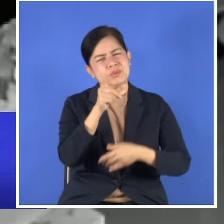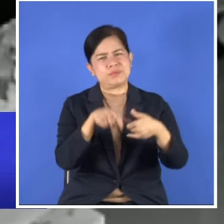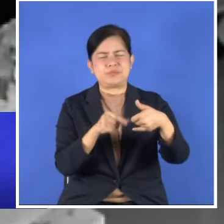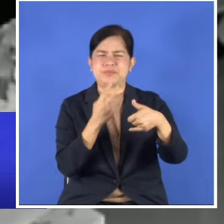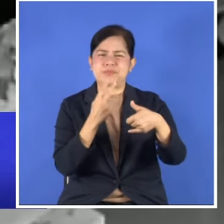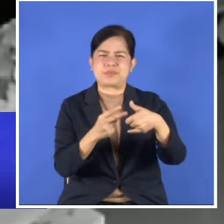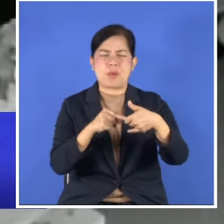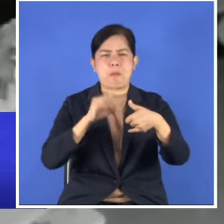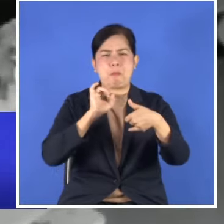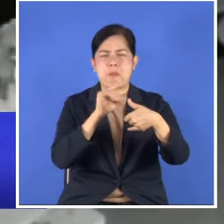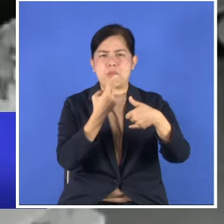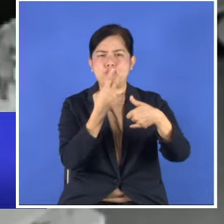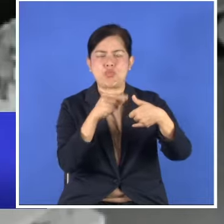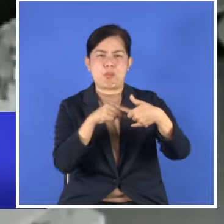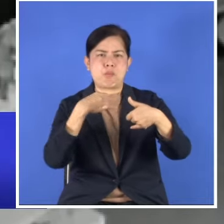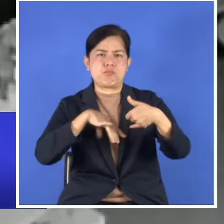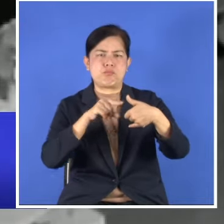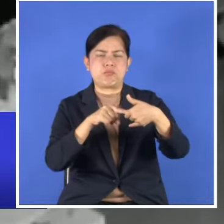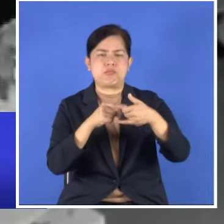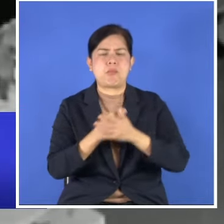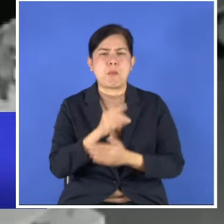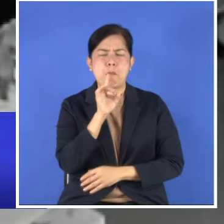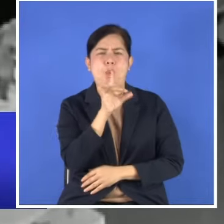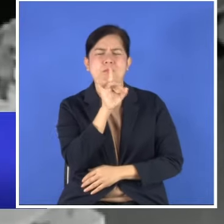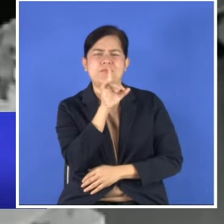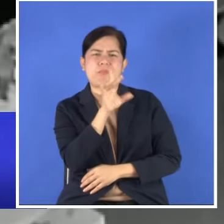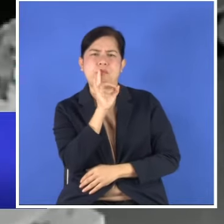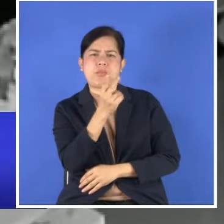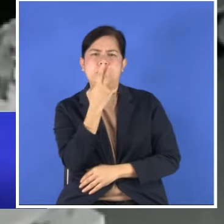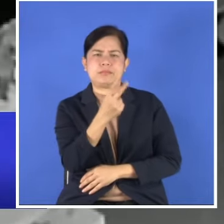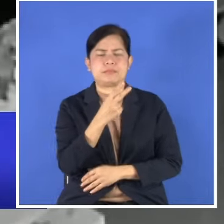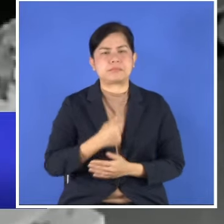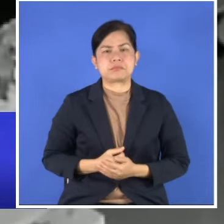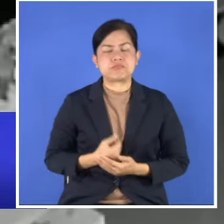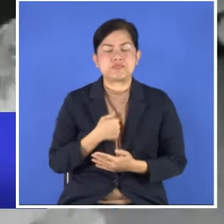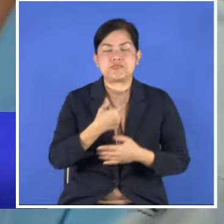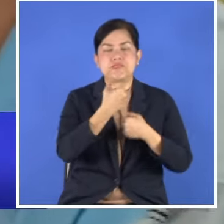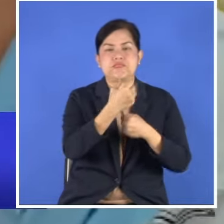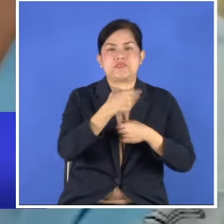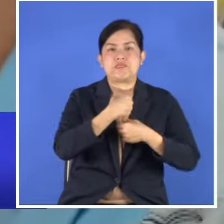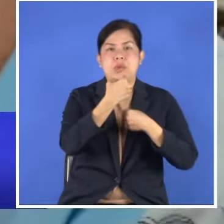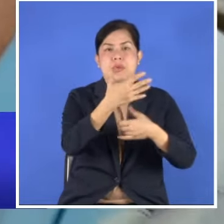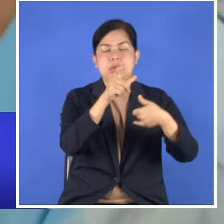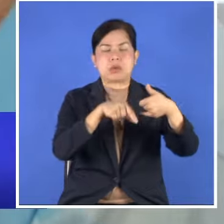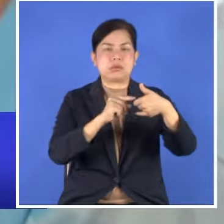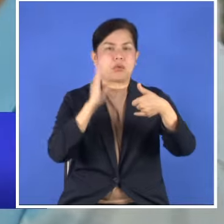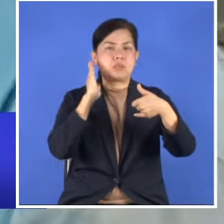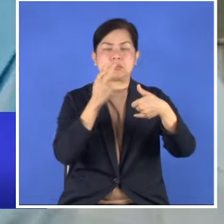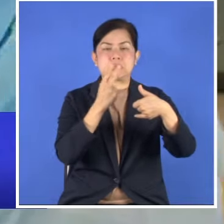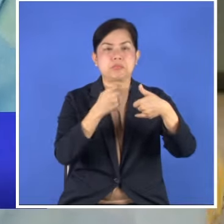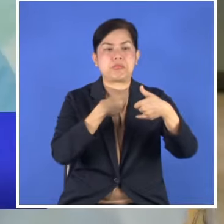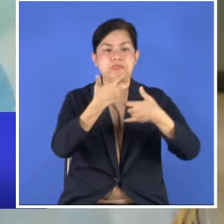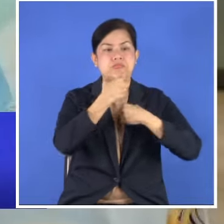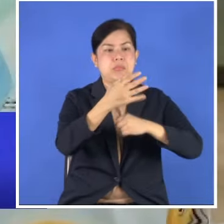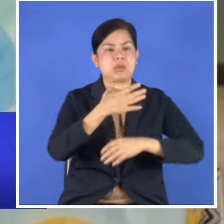ต่มุมกล้องไม่เห็นแสดงให้เห็นว่าคนก่อเหตุเขาไม่ได้เกรงกลัวแต่อย่างใดนะไม่สนเลยว่าจะมีกล้องวงจร